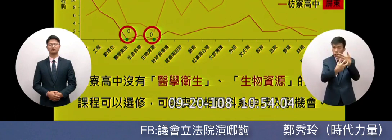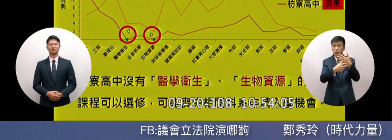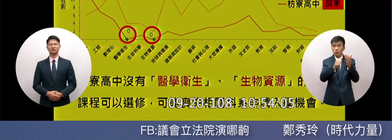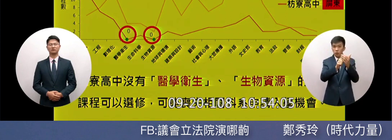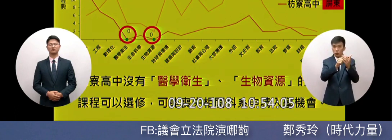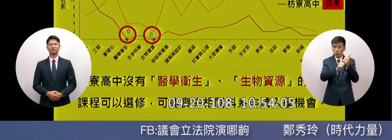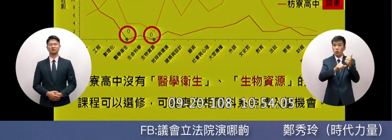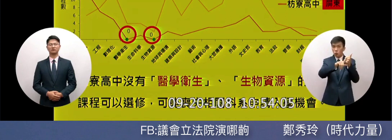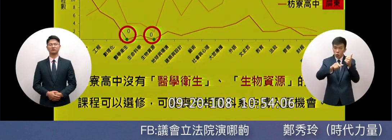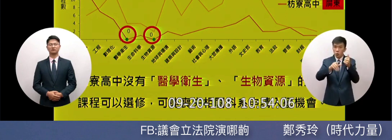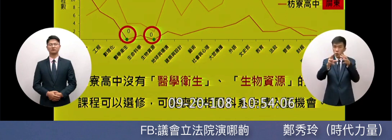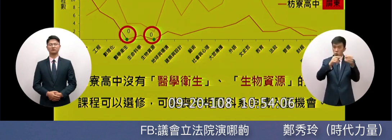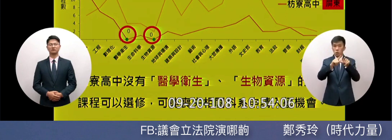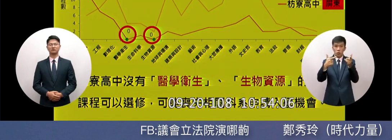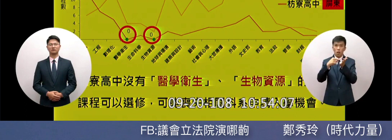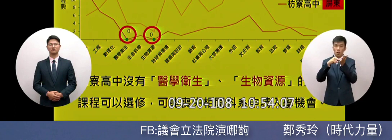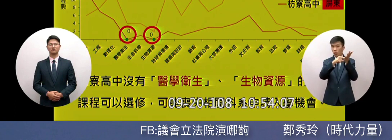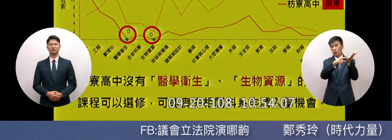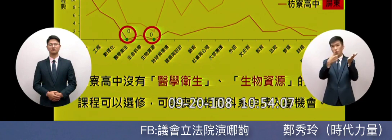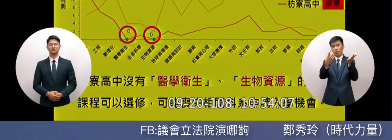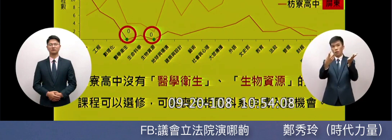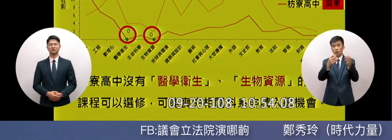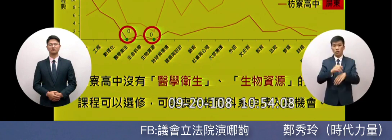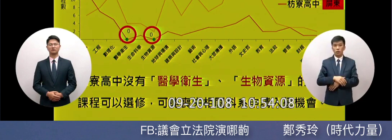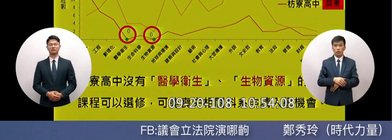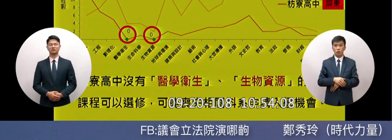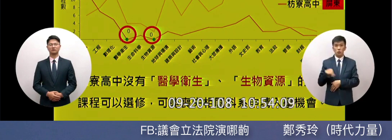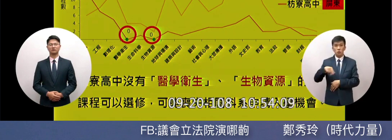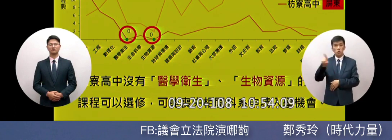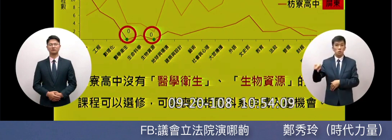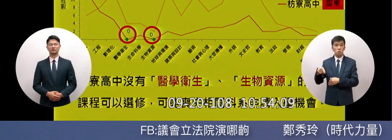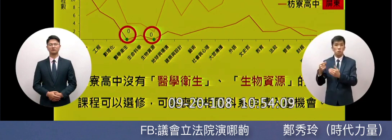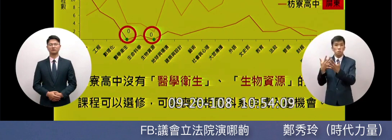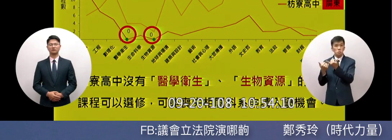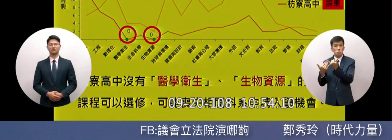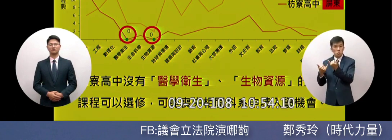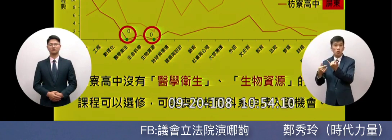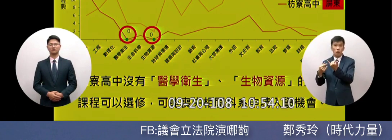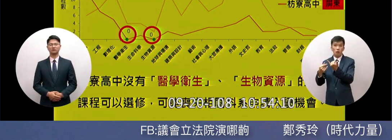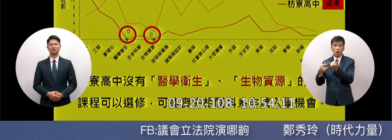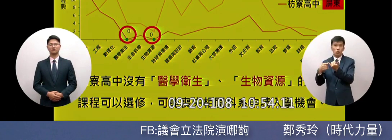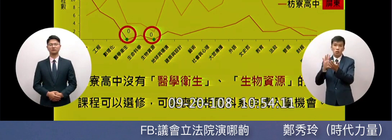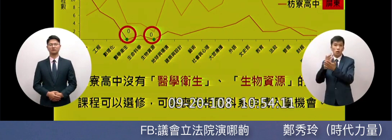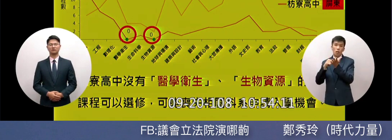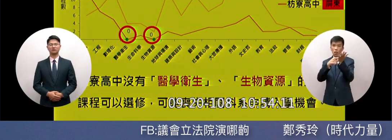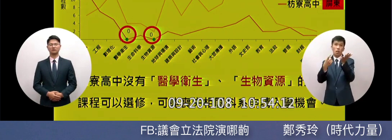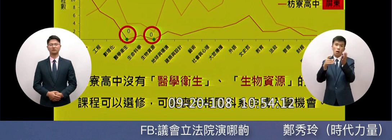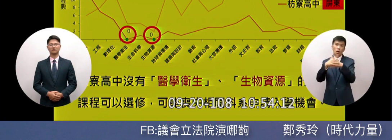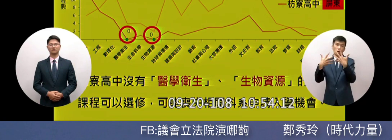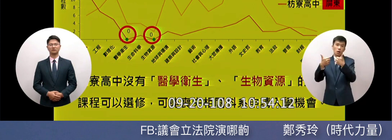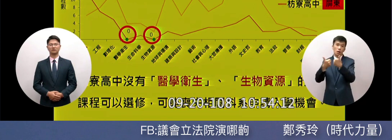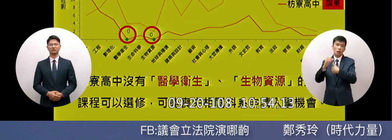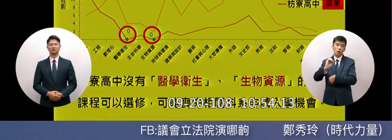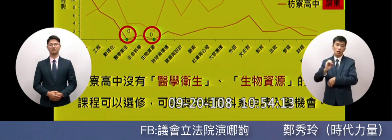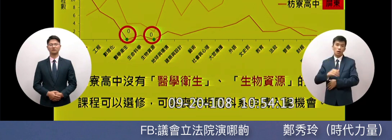有生物资源学群，那就包括医学系所以这些小孩就完全没有机会，因为他学校没有开这个课，他就